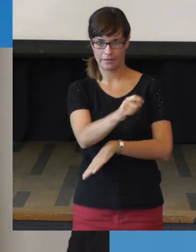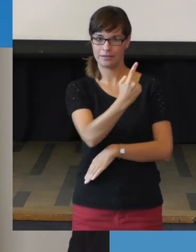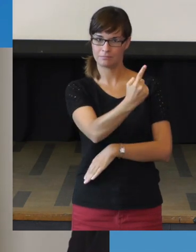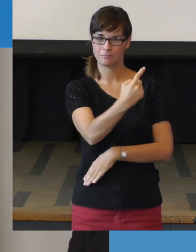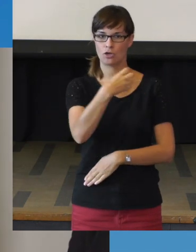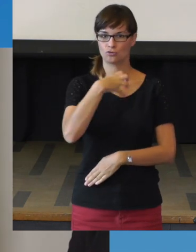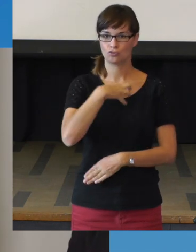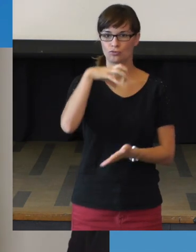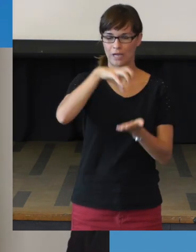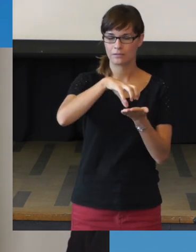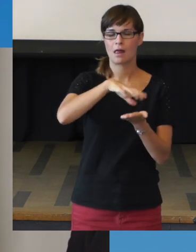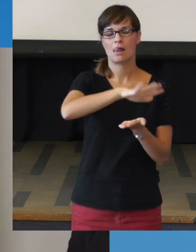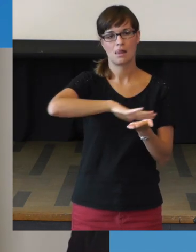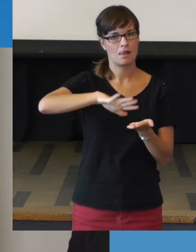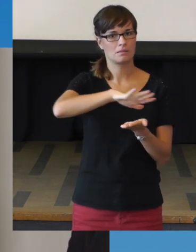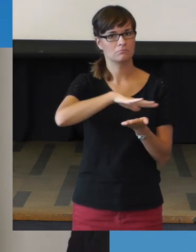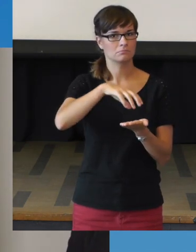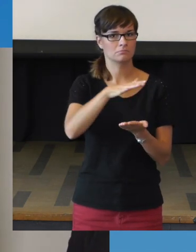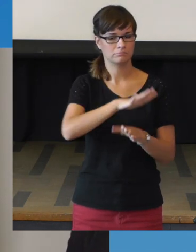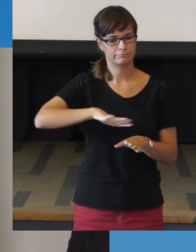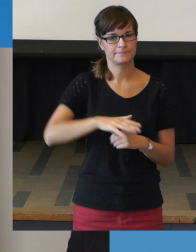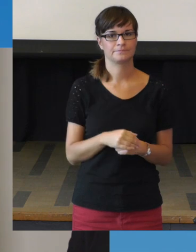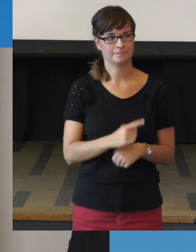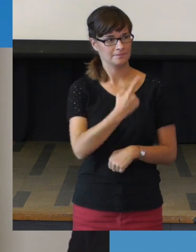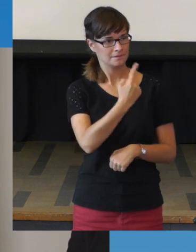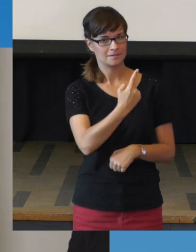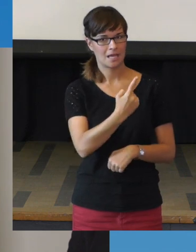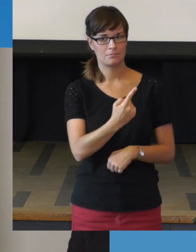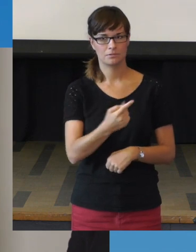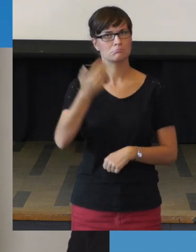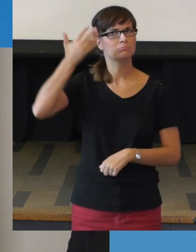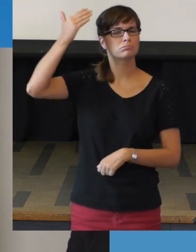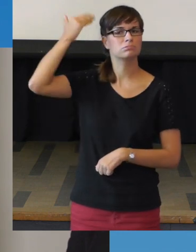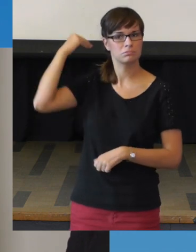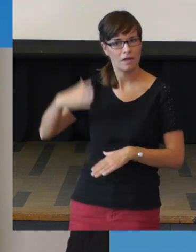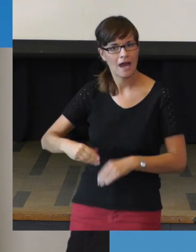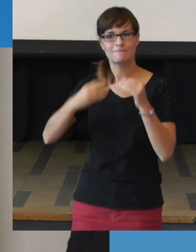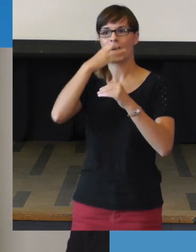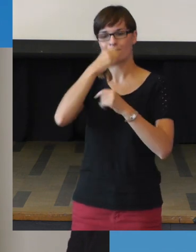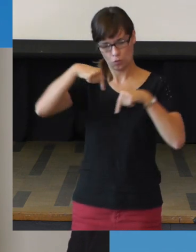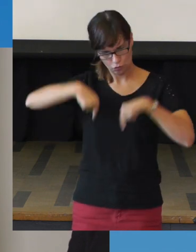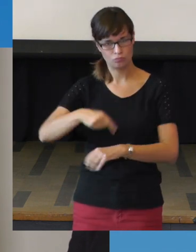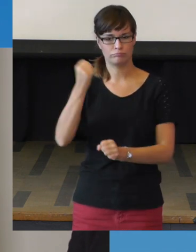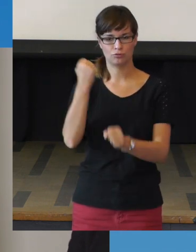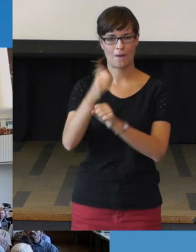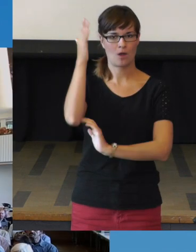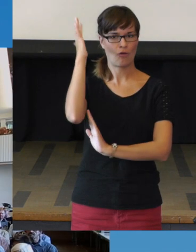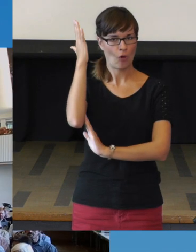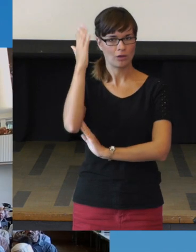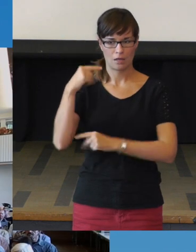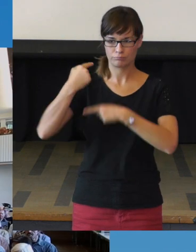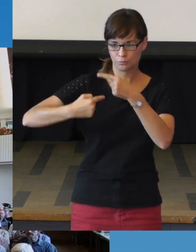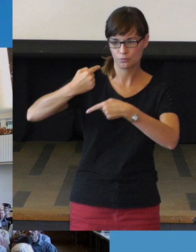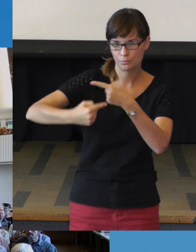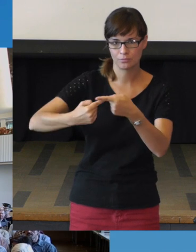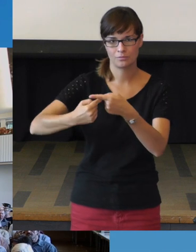Land Kassel. Sie hat diese Reihe ins Leben gerufen vor vielen Jahren und der große Zuspruch heute